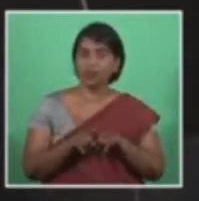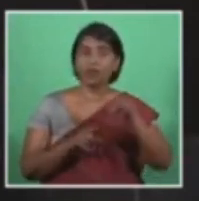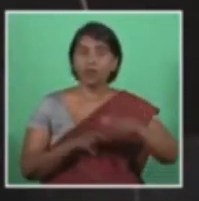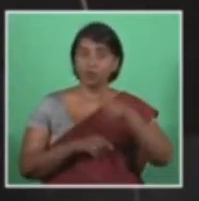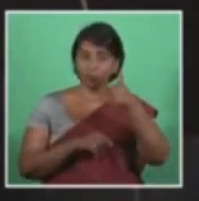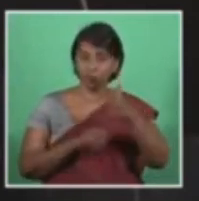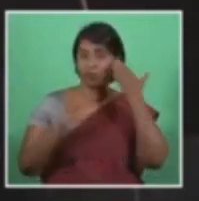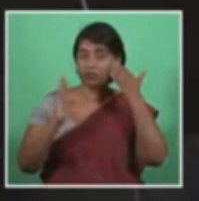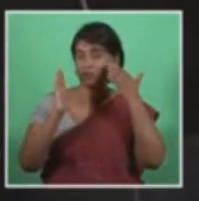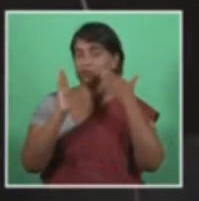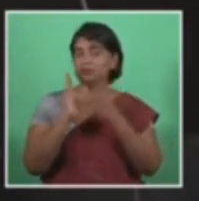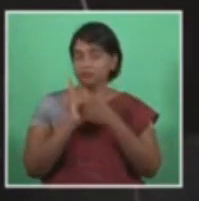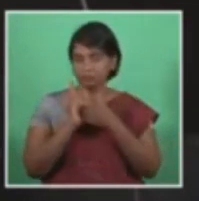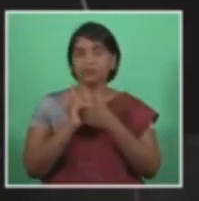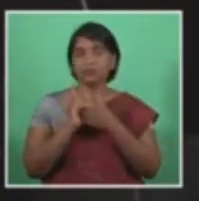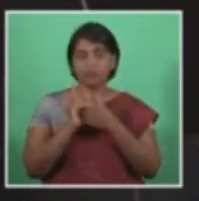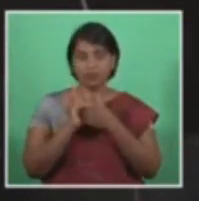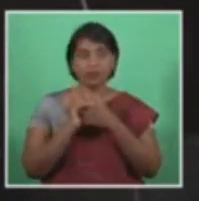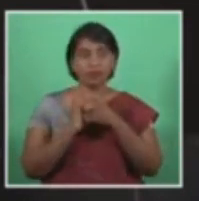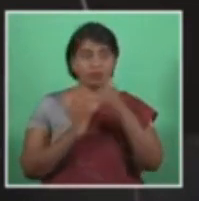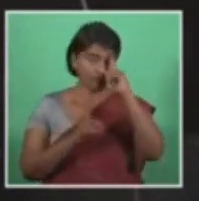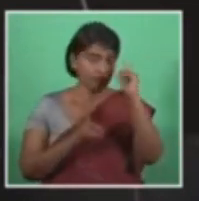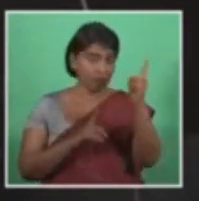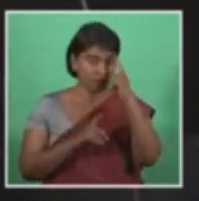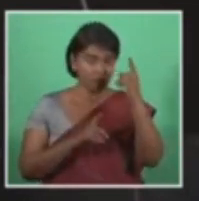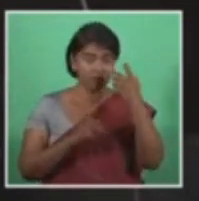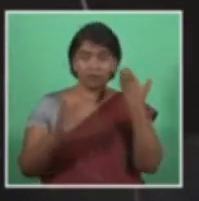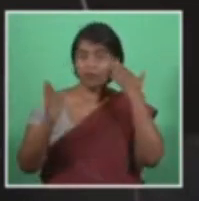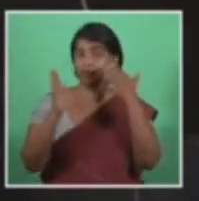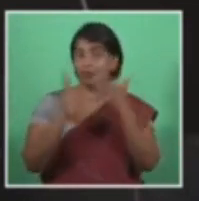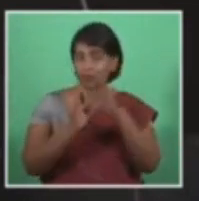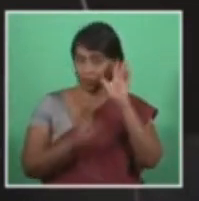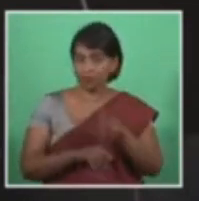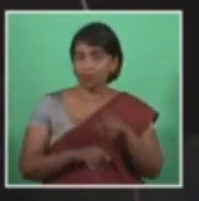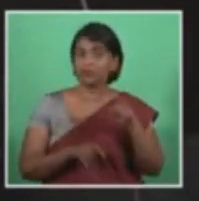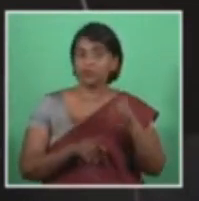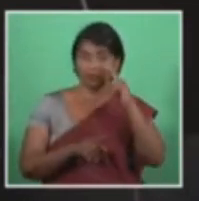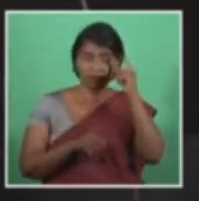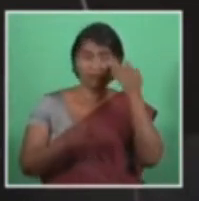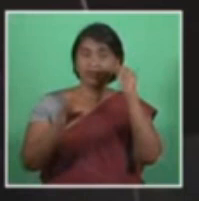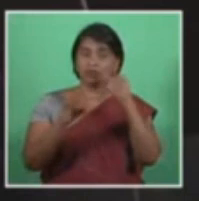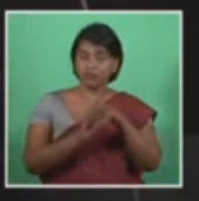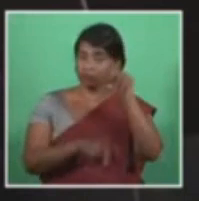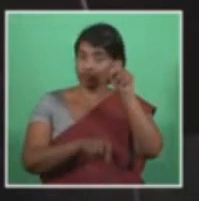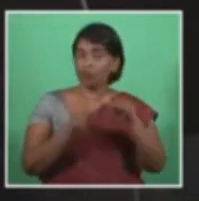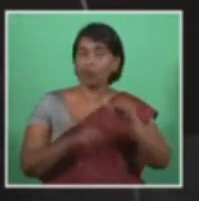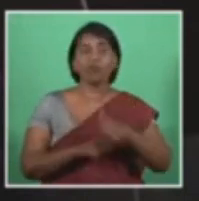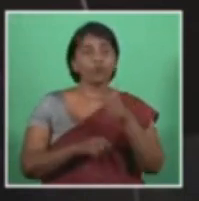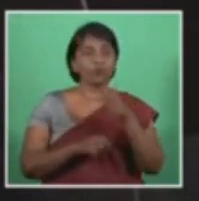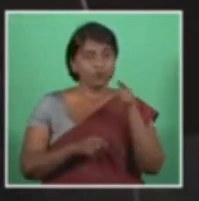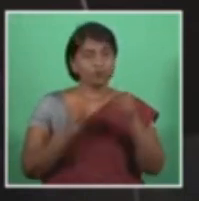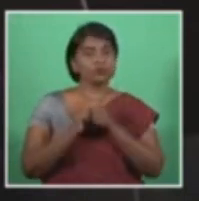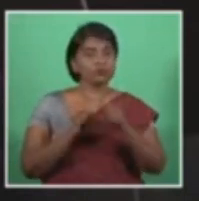පුනරුත්ථාපනය පිළිබඳ මත්ද්‍රව්‍ය වලට ඇබ්බැහි වීම සඳහා ඇබ්බැහි වූවන් පුනරුත්ථාපනය කිරීම